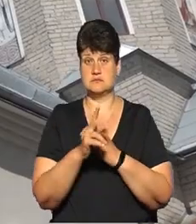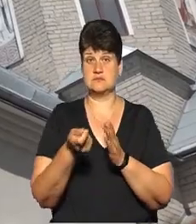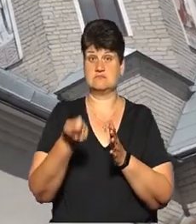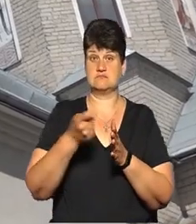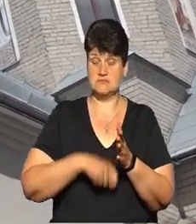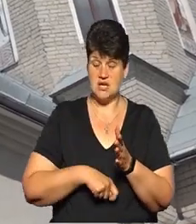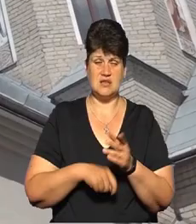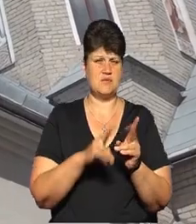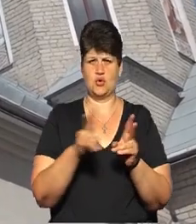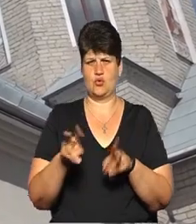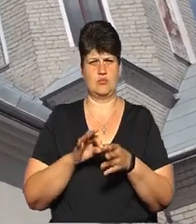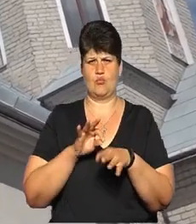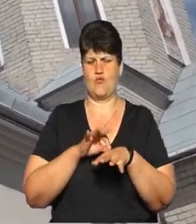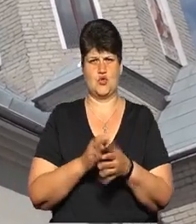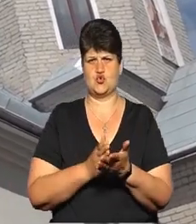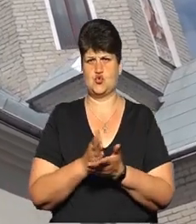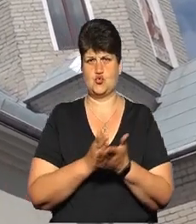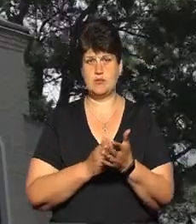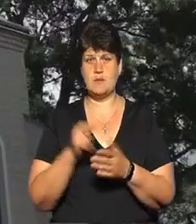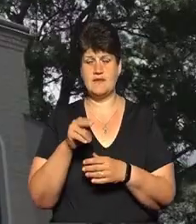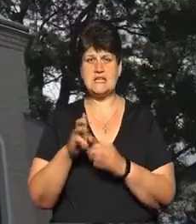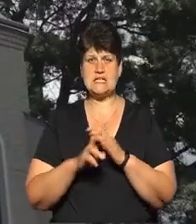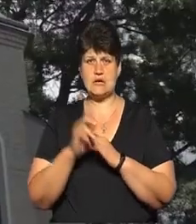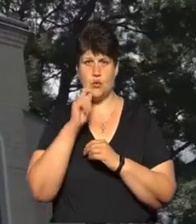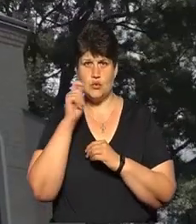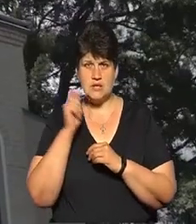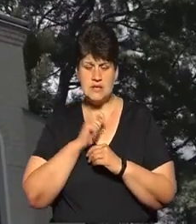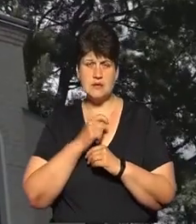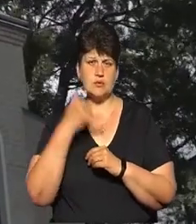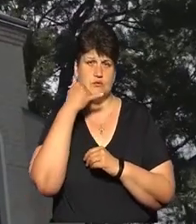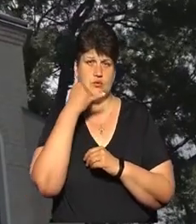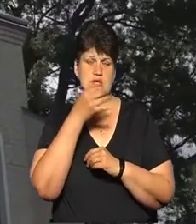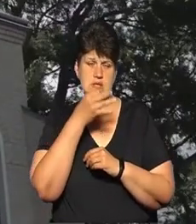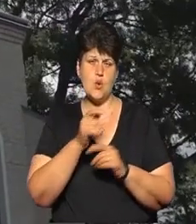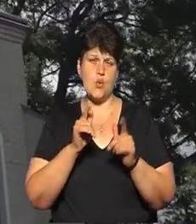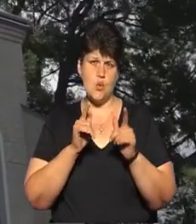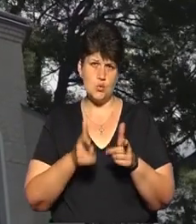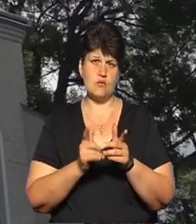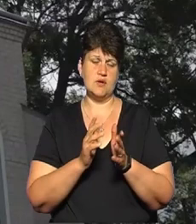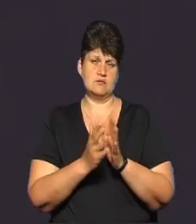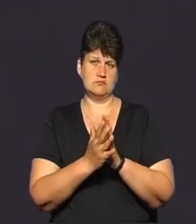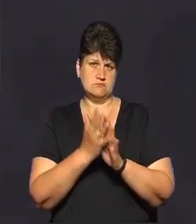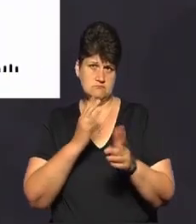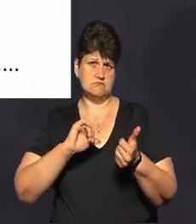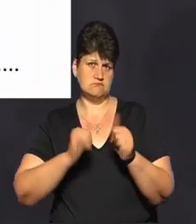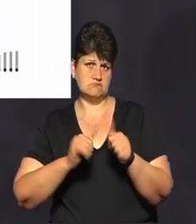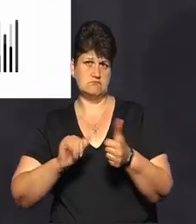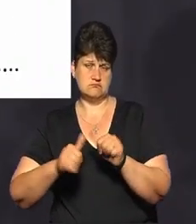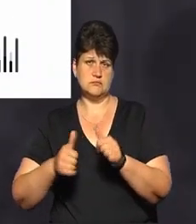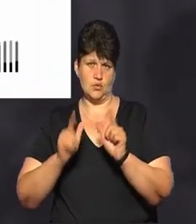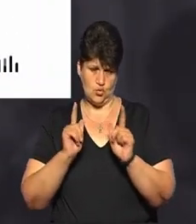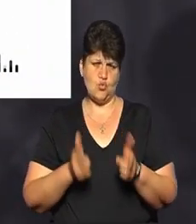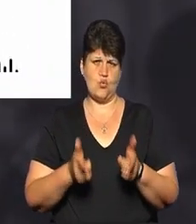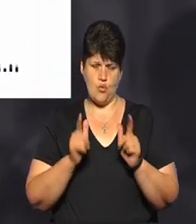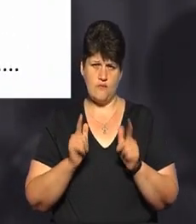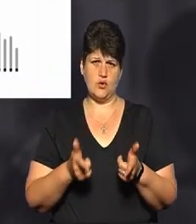із парафій. Священик Православної церкви України Борис Леськів телефоном розповів, готовий почергово служити в церкві. Ми готові. Ось